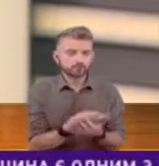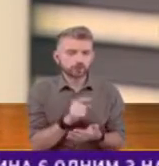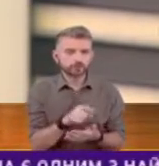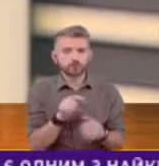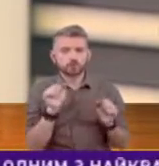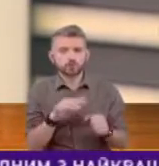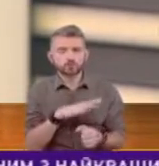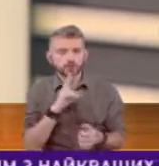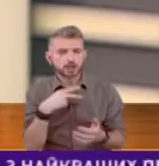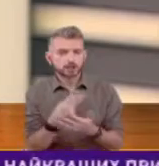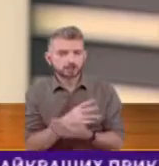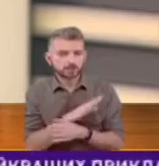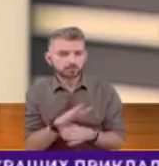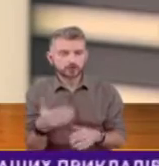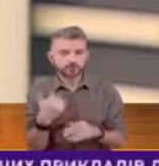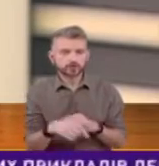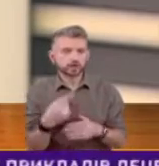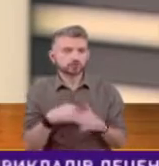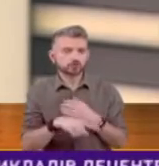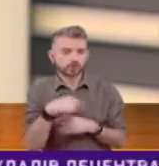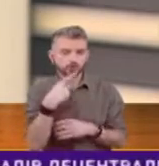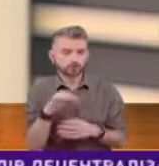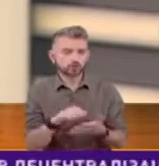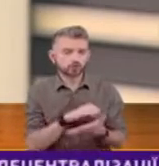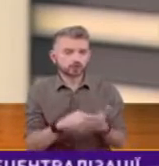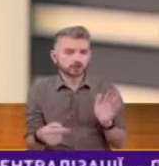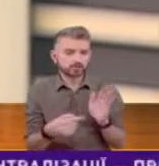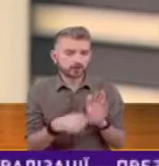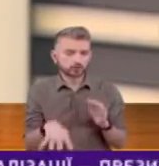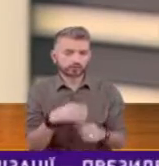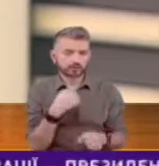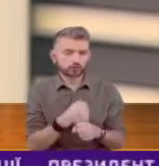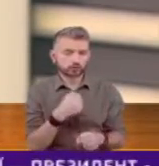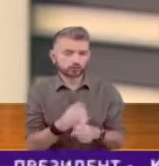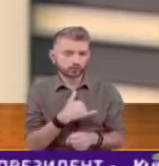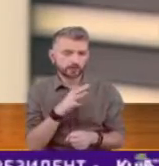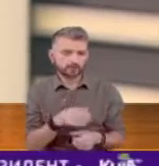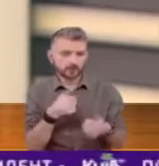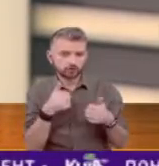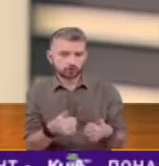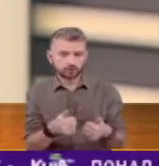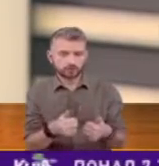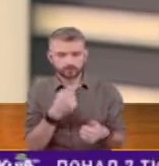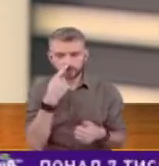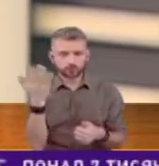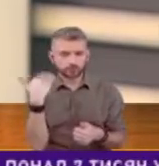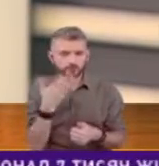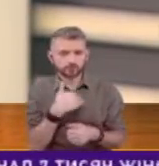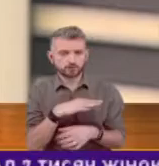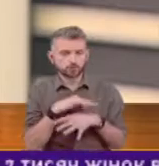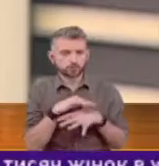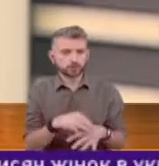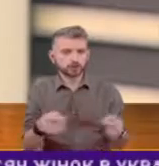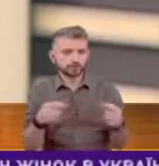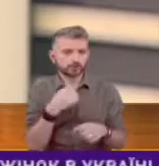бути не передбачені вже, оскільки, кажу ж, по документам вказано, що все зроблено, у нас все добре. Бо буквально нещодавно ми проводили